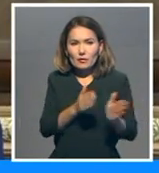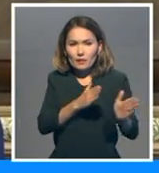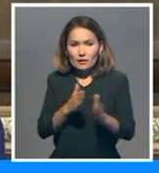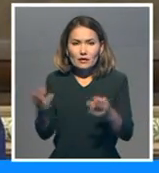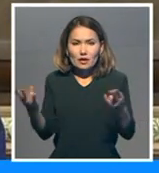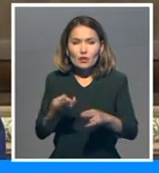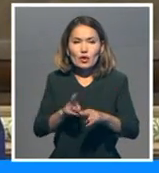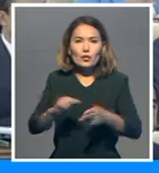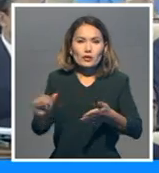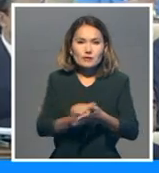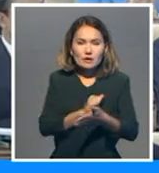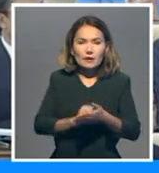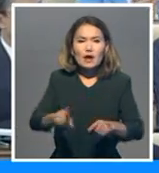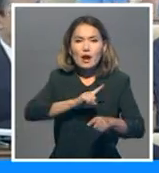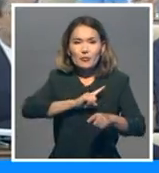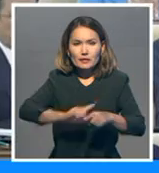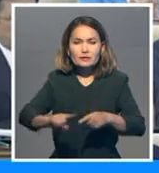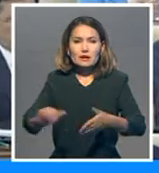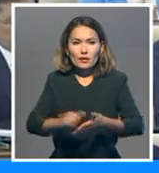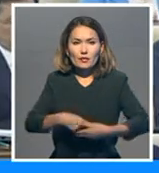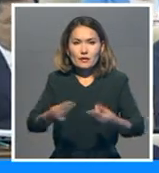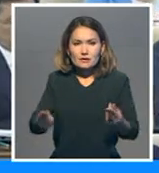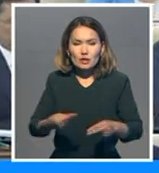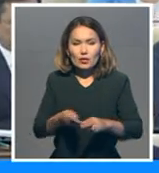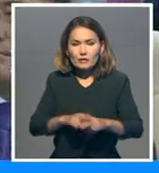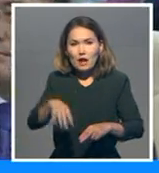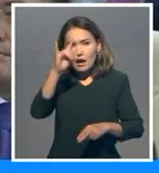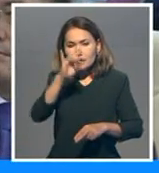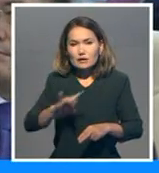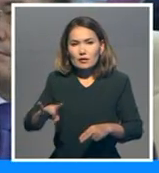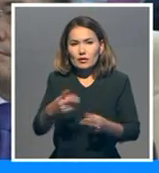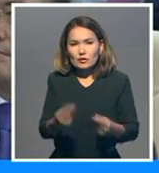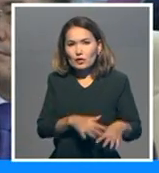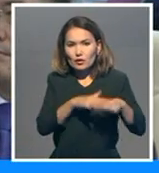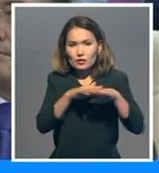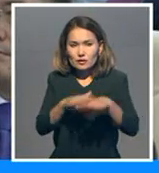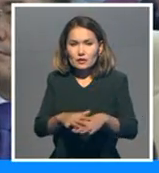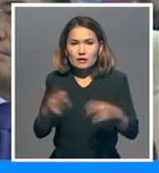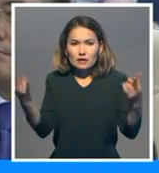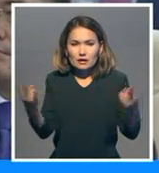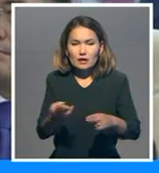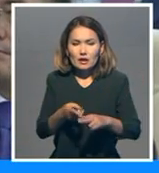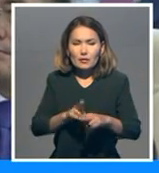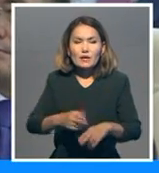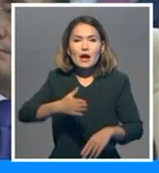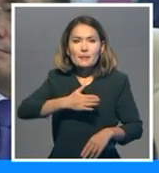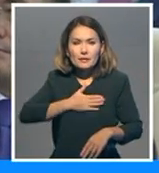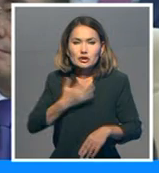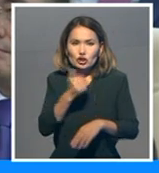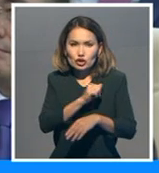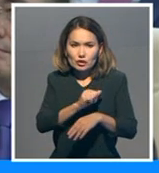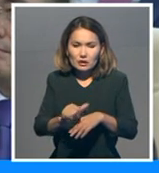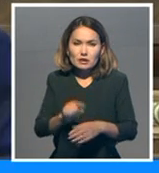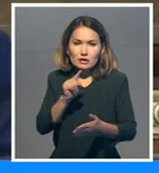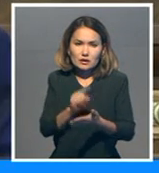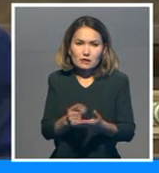Бұл құжаттардың тізбегі тезірек қабылданбаса, елге инвестиция келу екіталай. Өйткені жергілікті соттарға инвесторлар